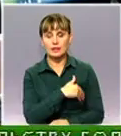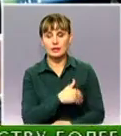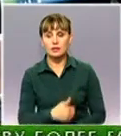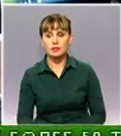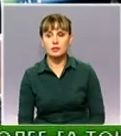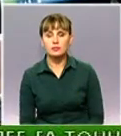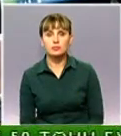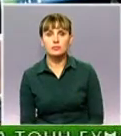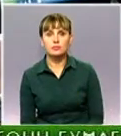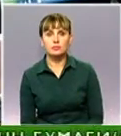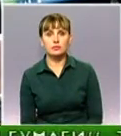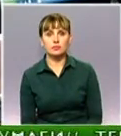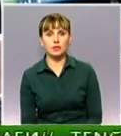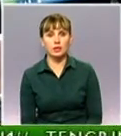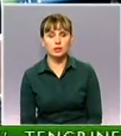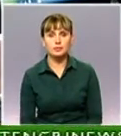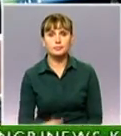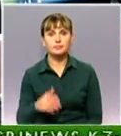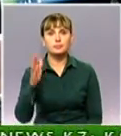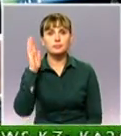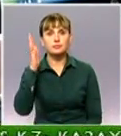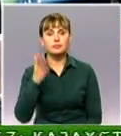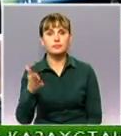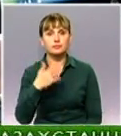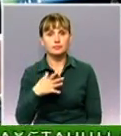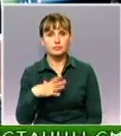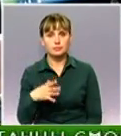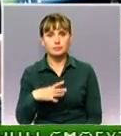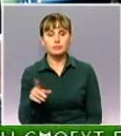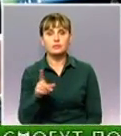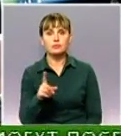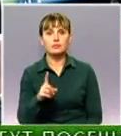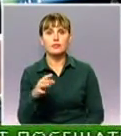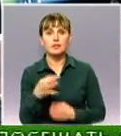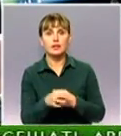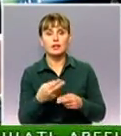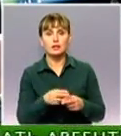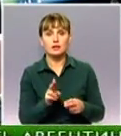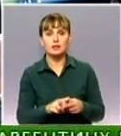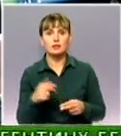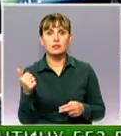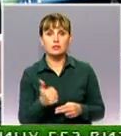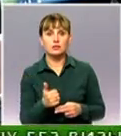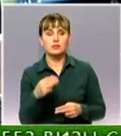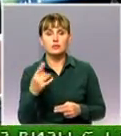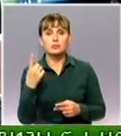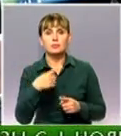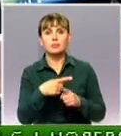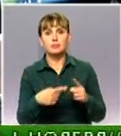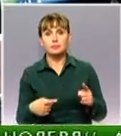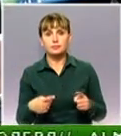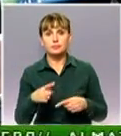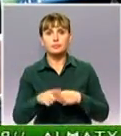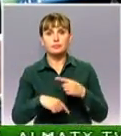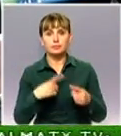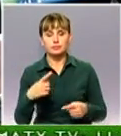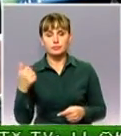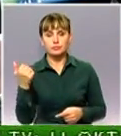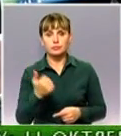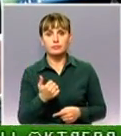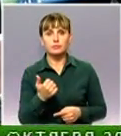В дальнейшем мы ожидаем, что конец этой недели и первая половина следующей